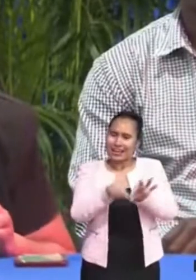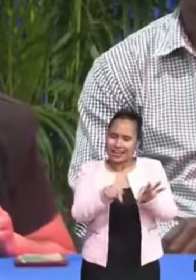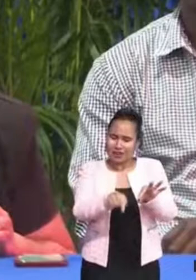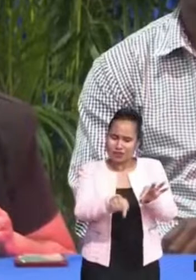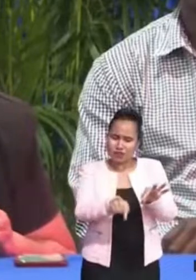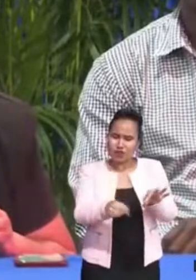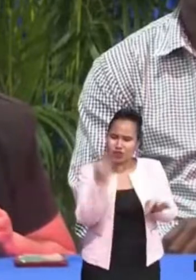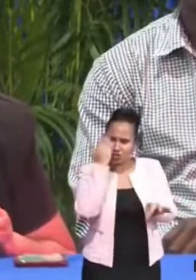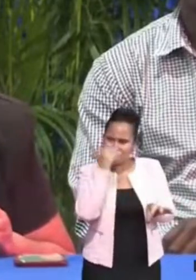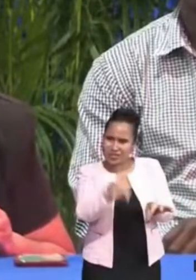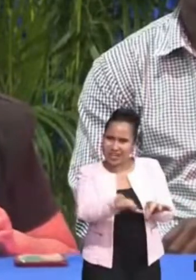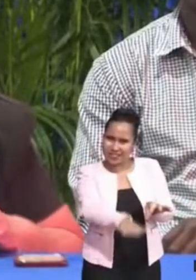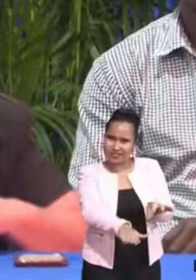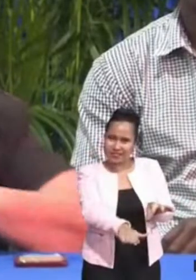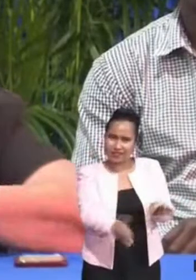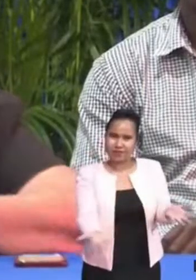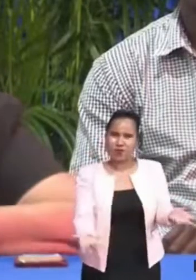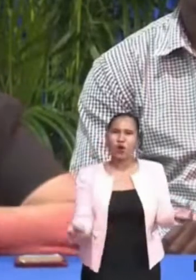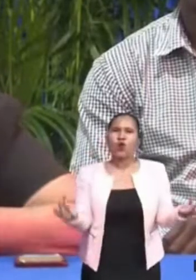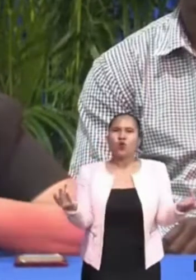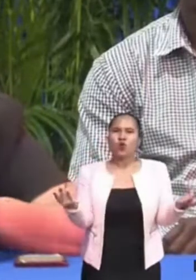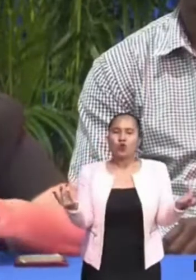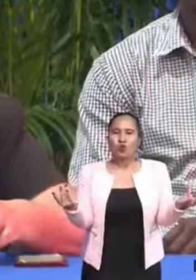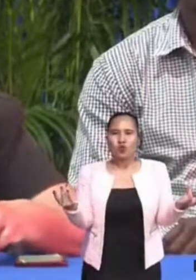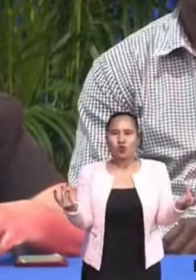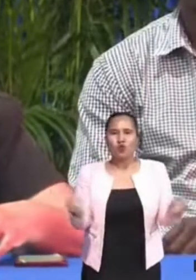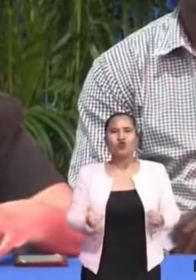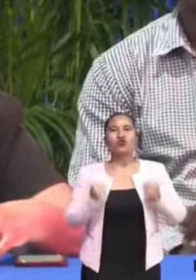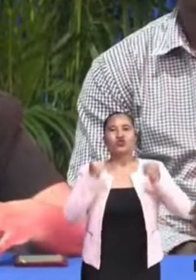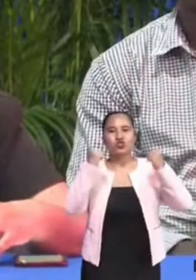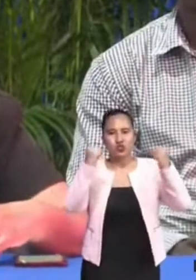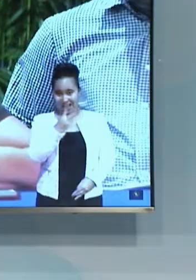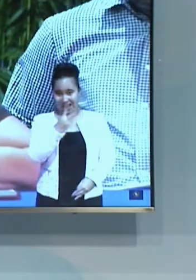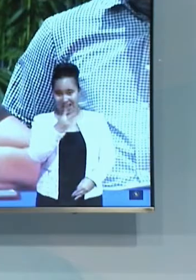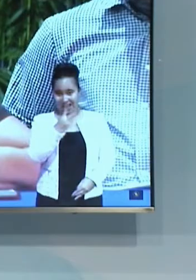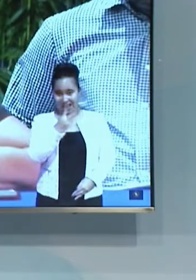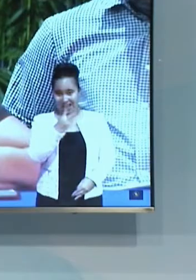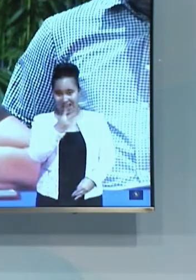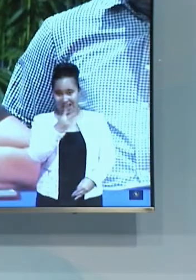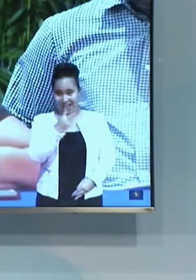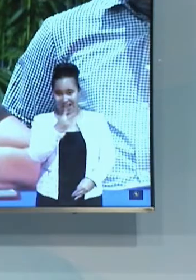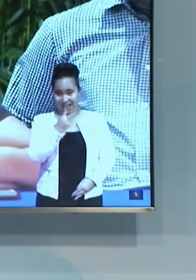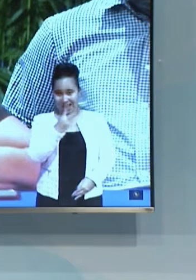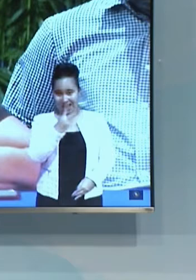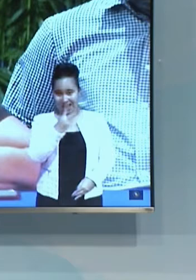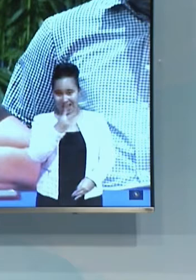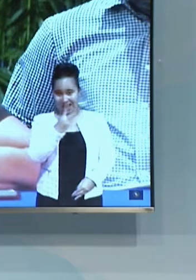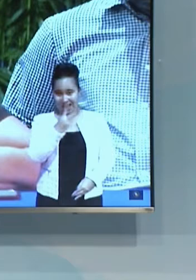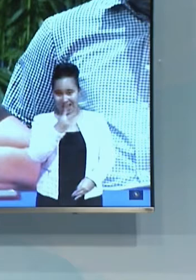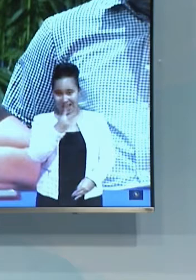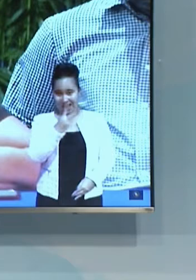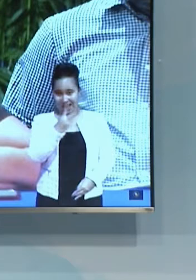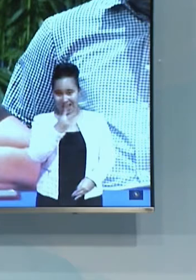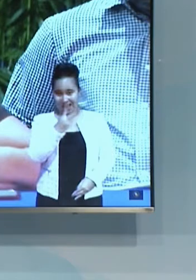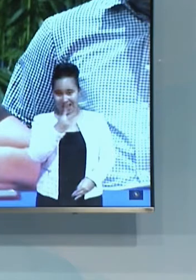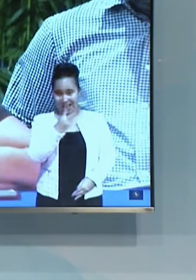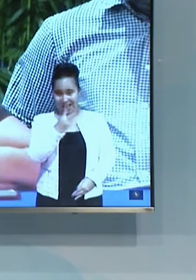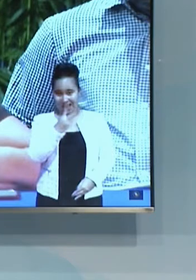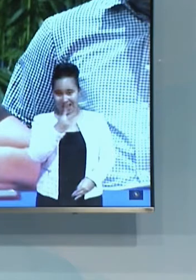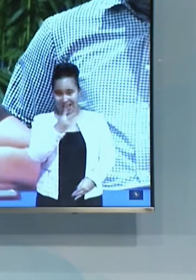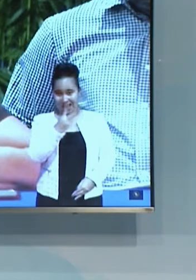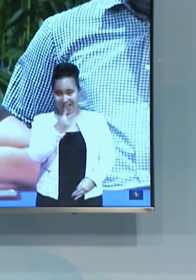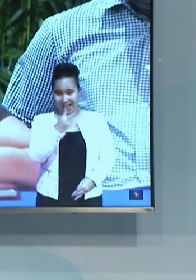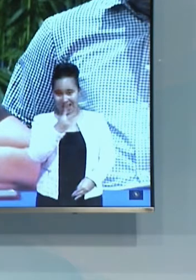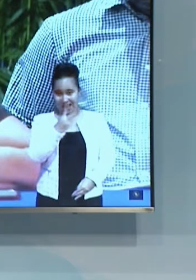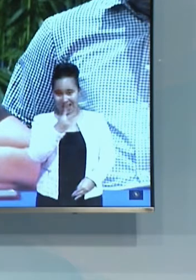de ontwikkeling van die student, zoveel mogelijk gestimuleerd worden. Minister Lilian Verrier van Onderwijs, Wetenschap en